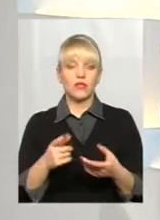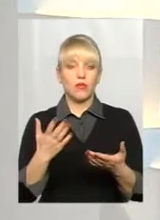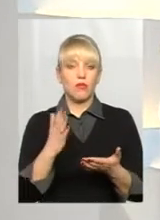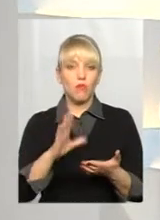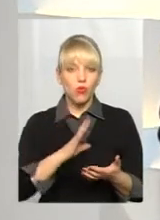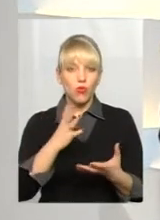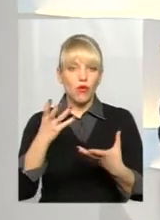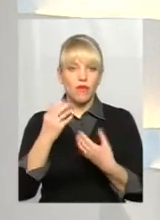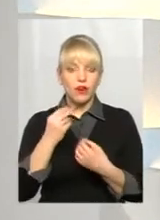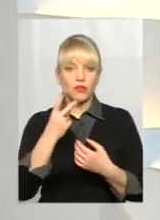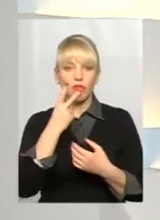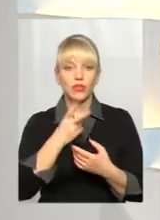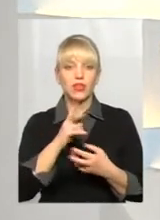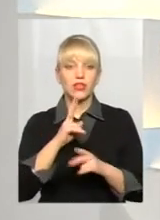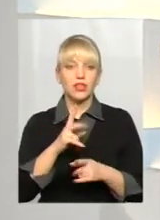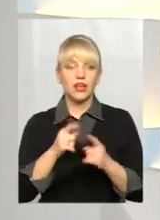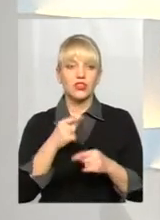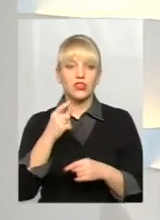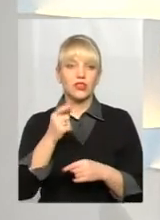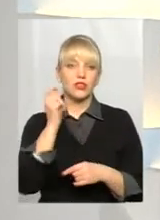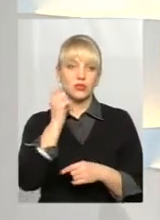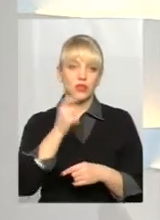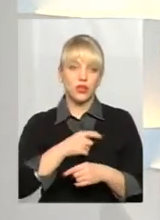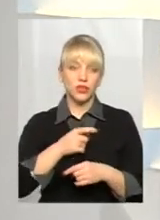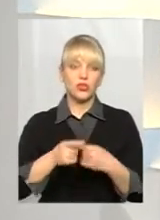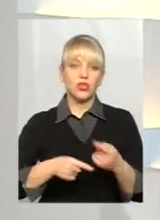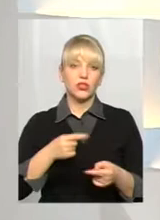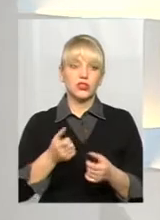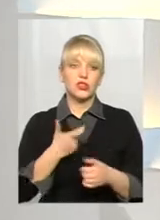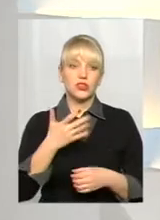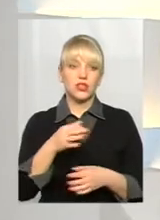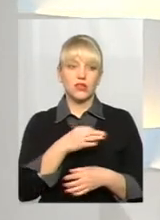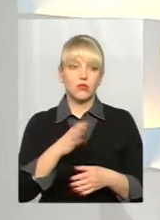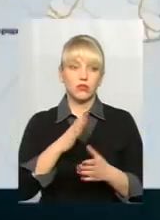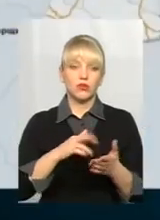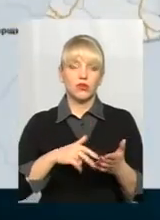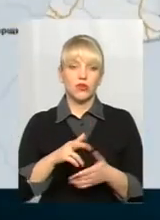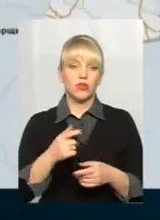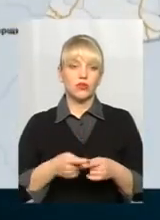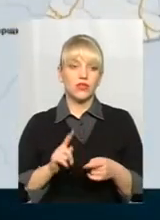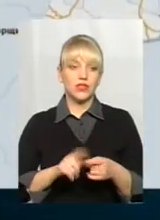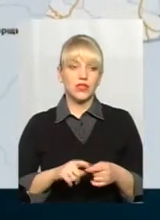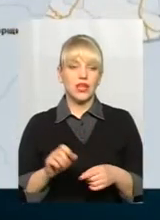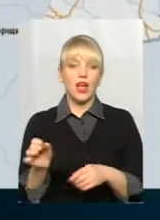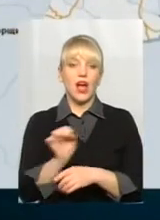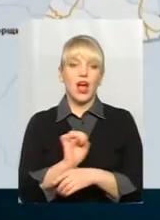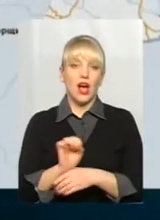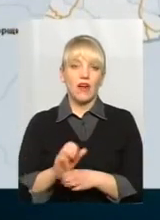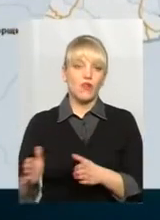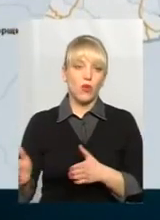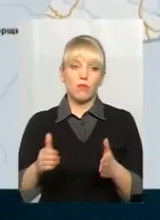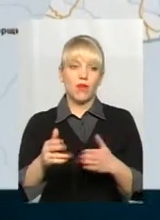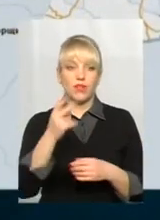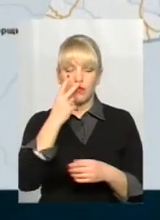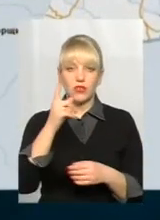таки показати, як через Україну, через скільки областей буде проходити цей автобан. Ось ми побачимо, що